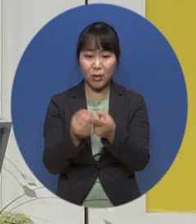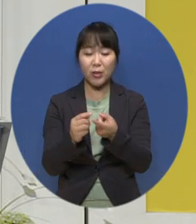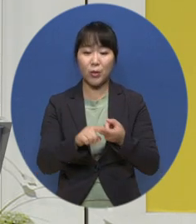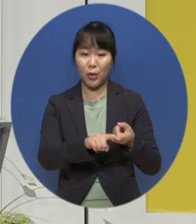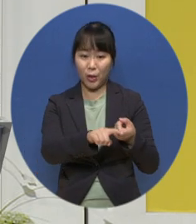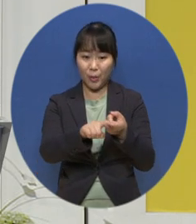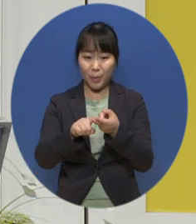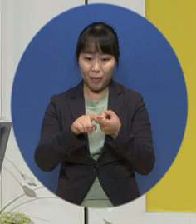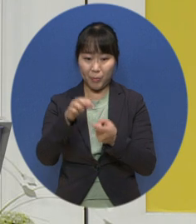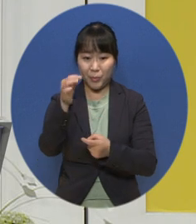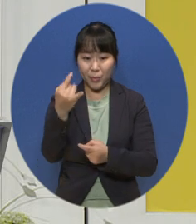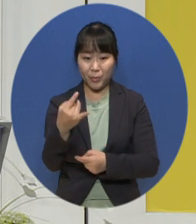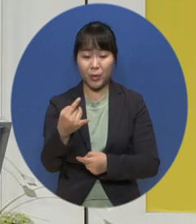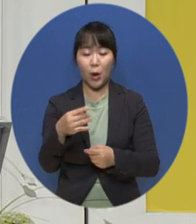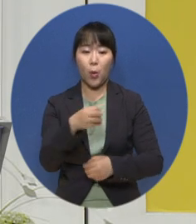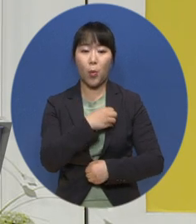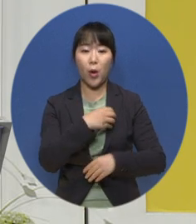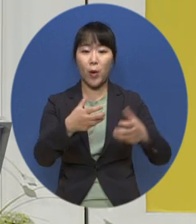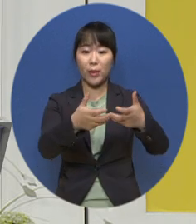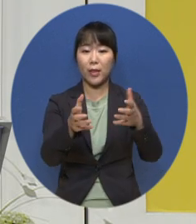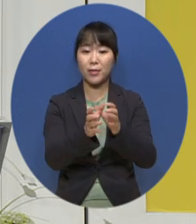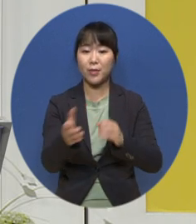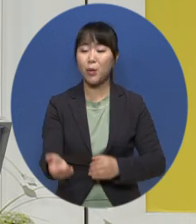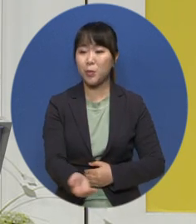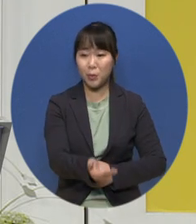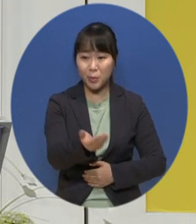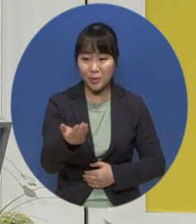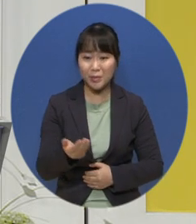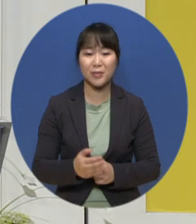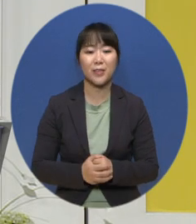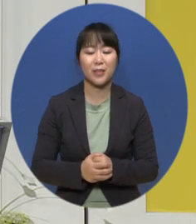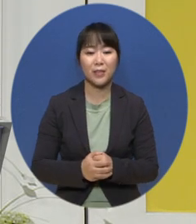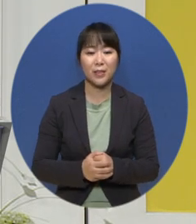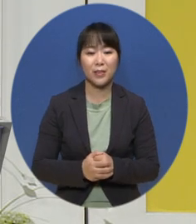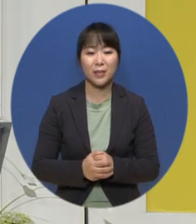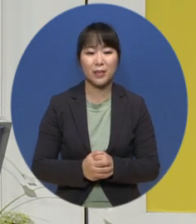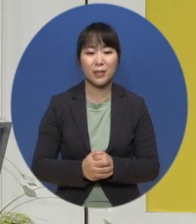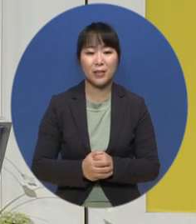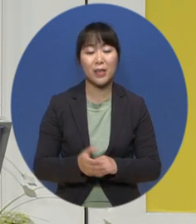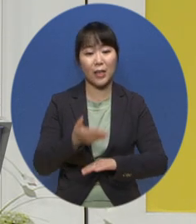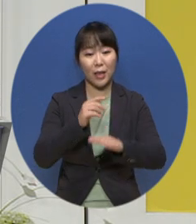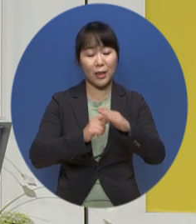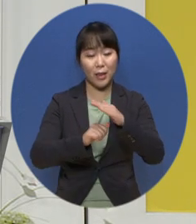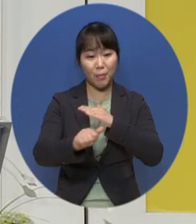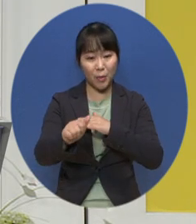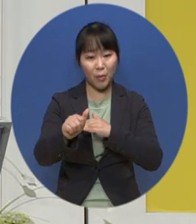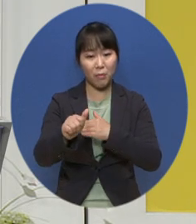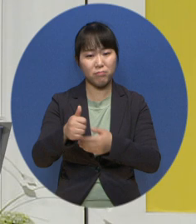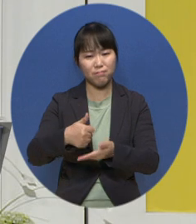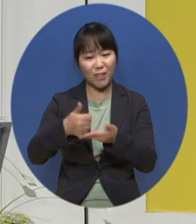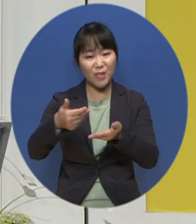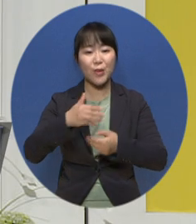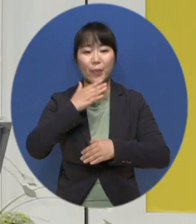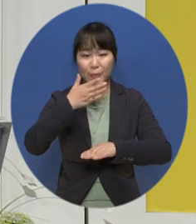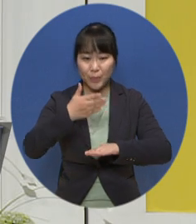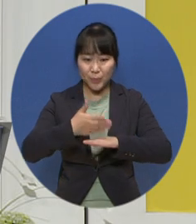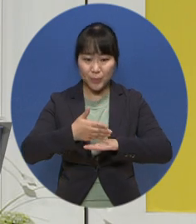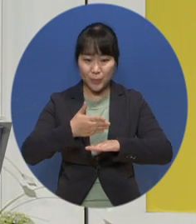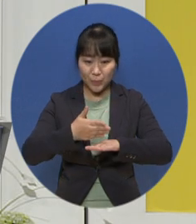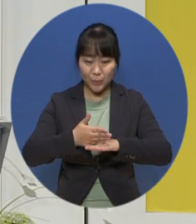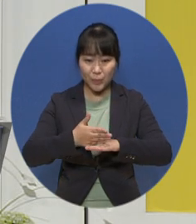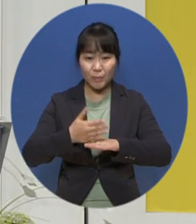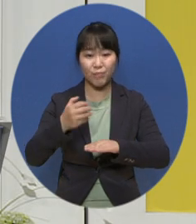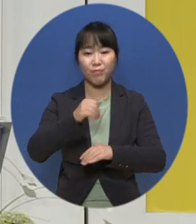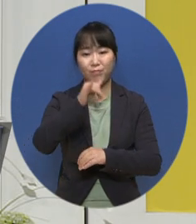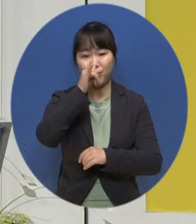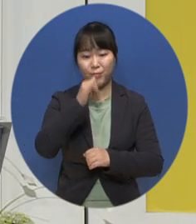앞에 회원단체 분들이 저를 이제 상임대표 로 만약에 제가 추대 해주셔서 정말 감사한 마음을 가지고